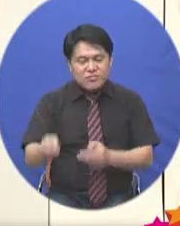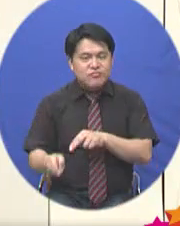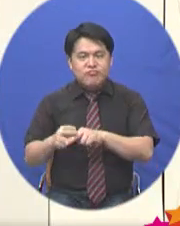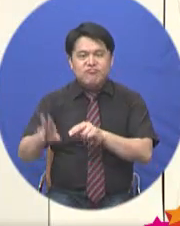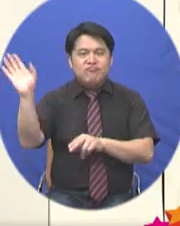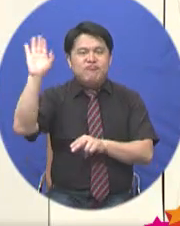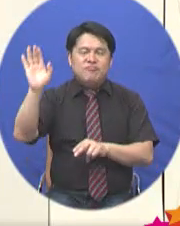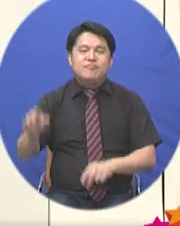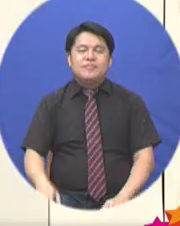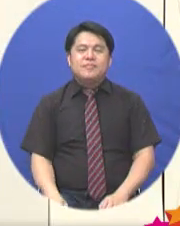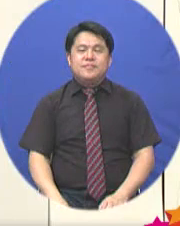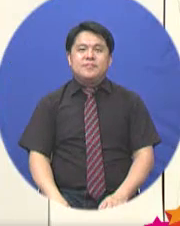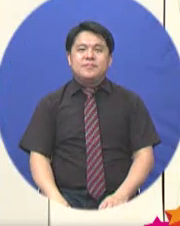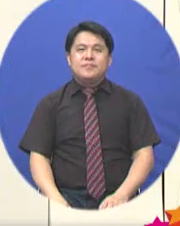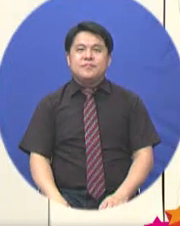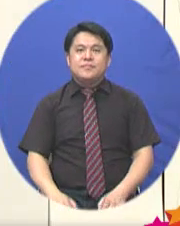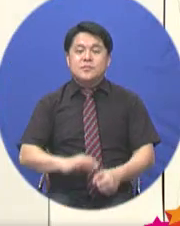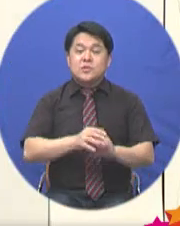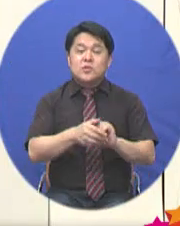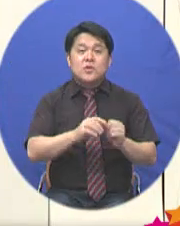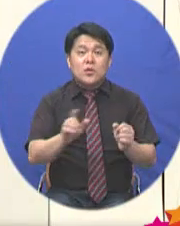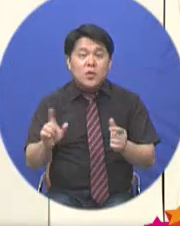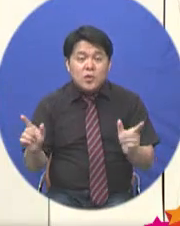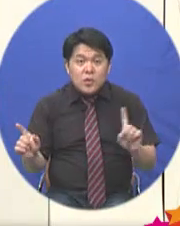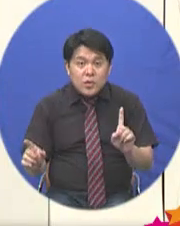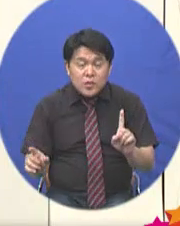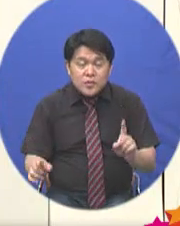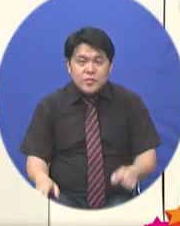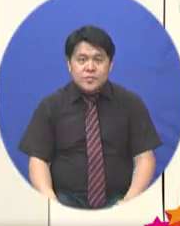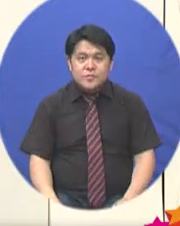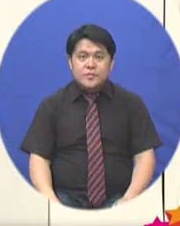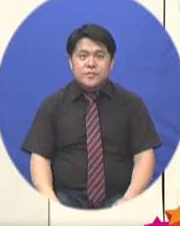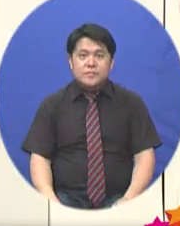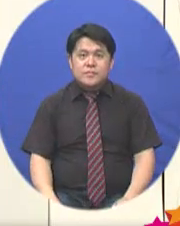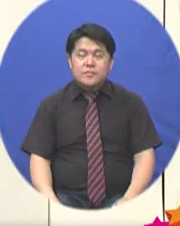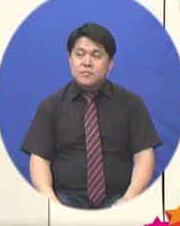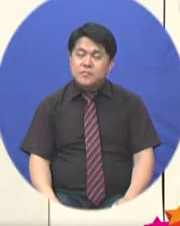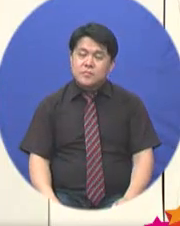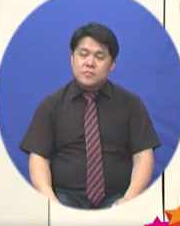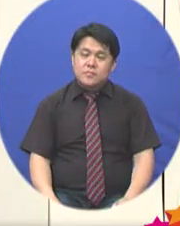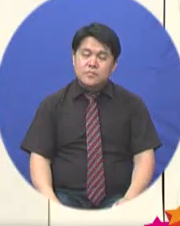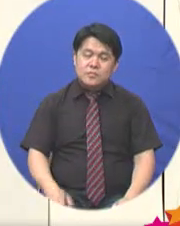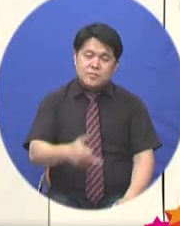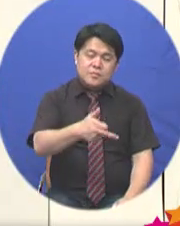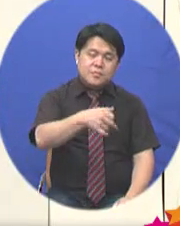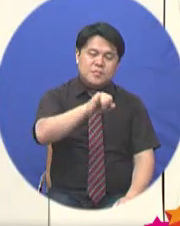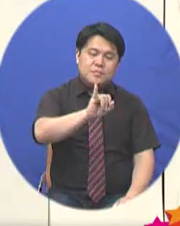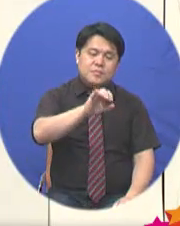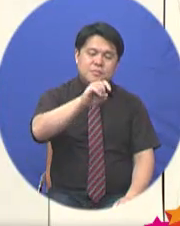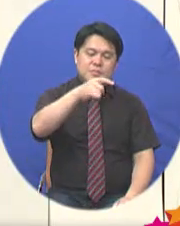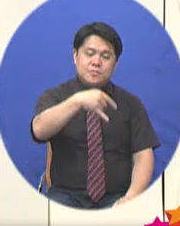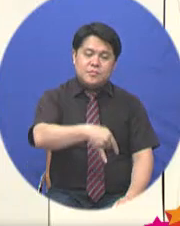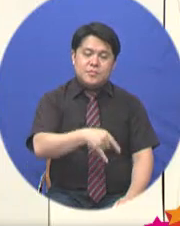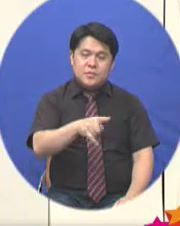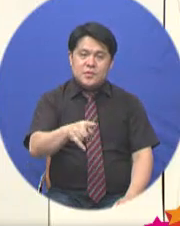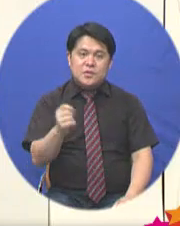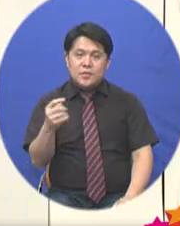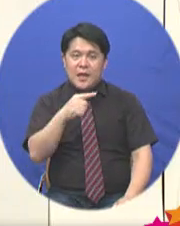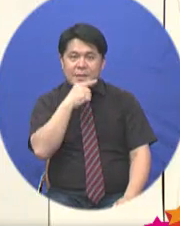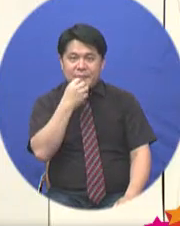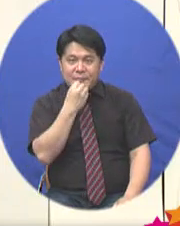네. 과일은 어떤 과일을 드셨는지? 이제 뭐 퀴 같은 거, 도마도,